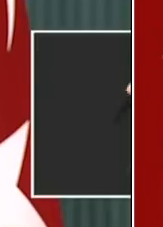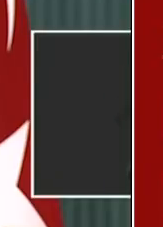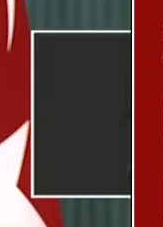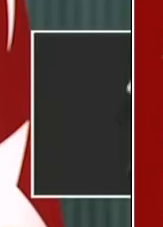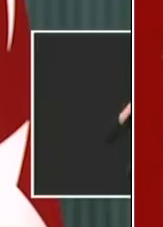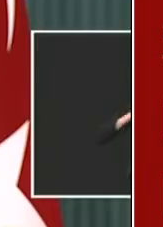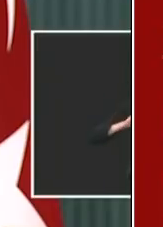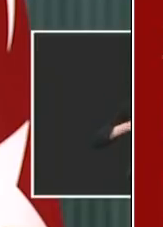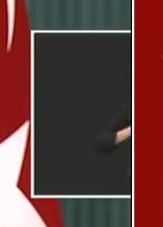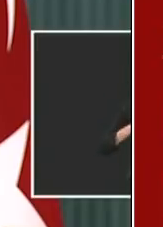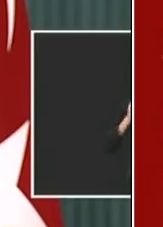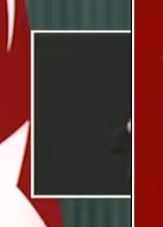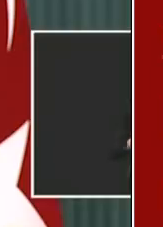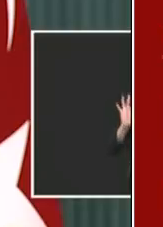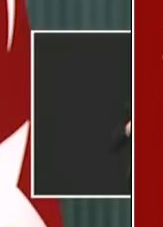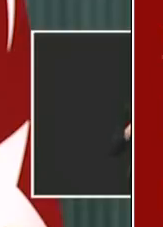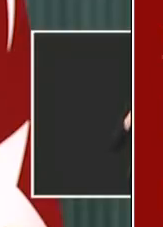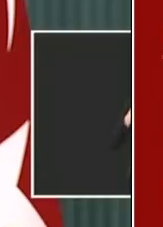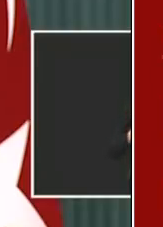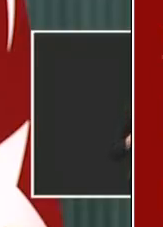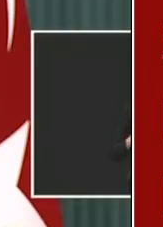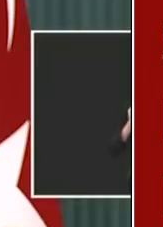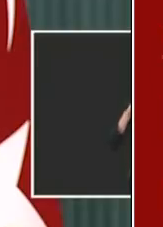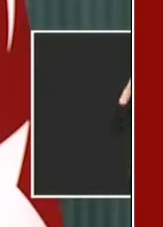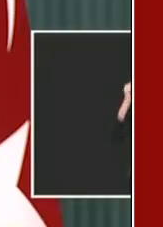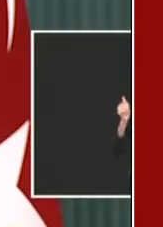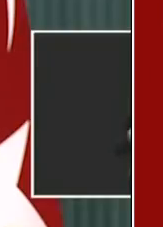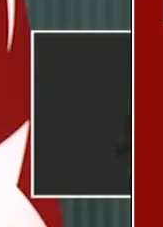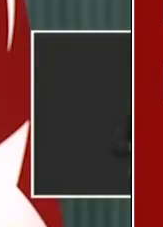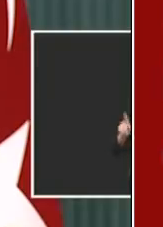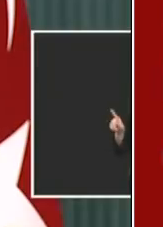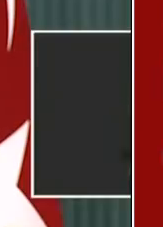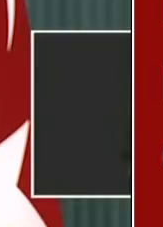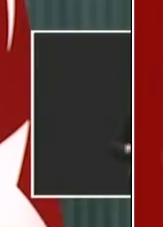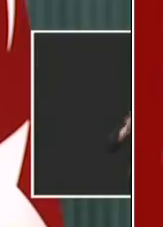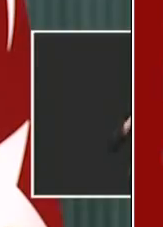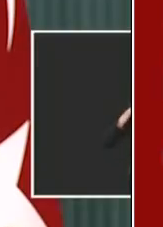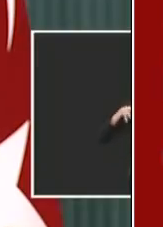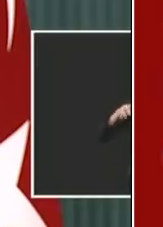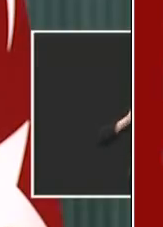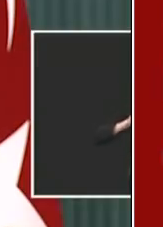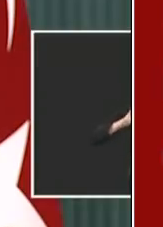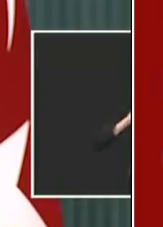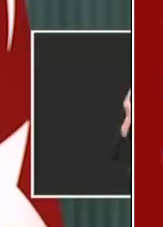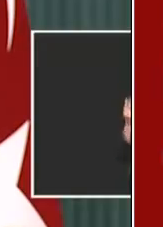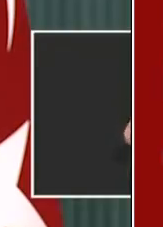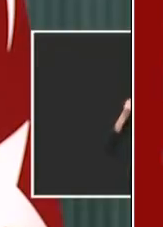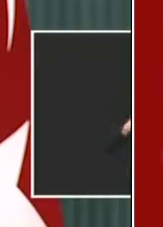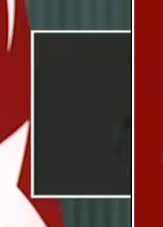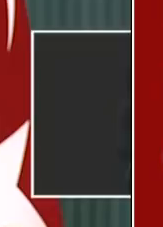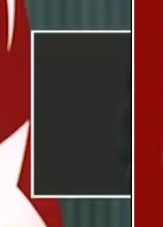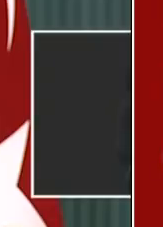siyasi sosyal ekonomik askeri her alanda bölgesel ve küresel güç